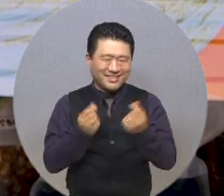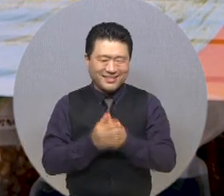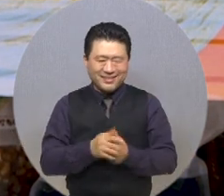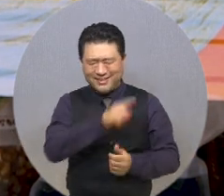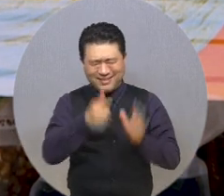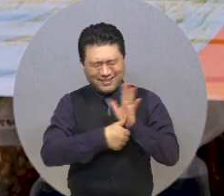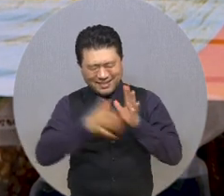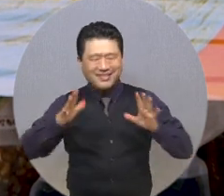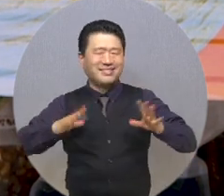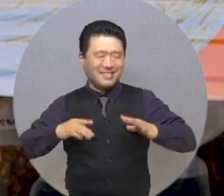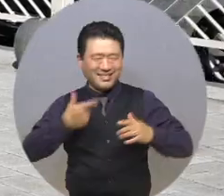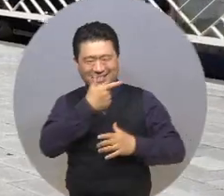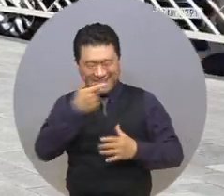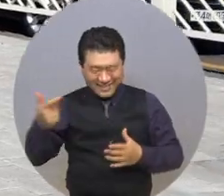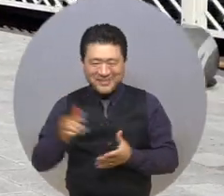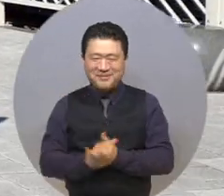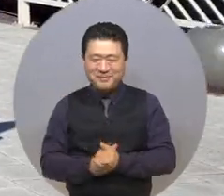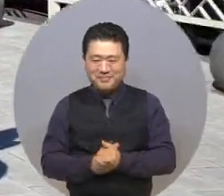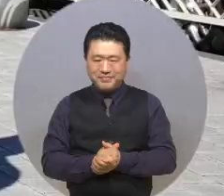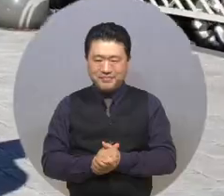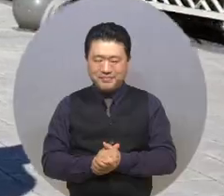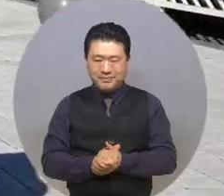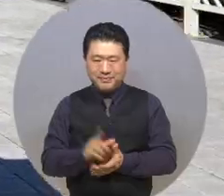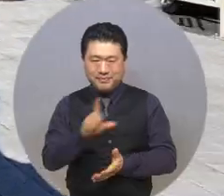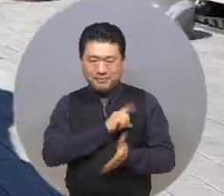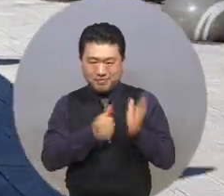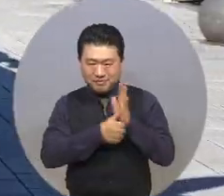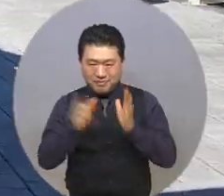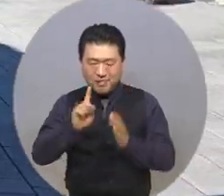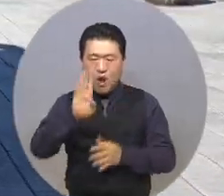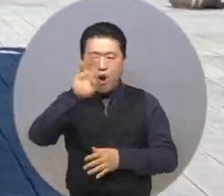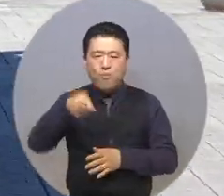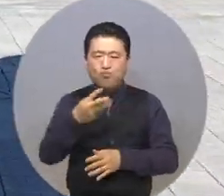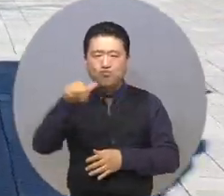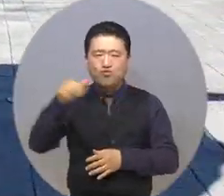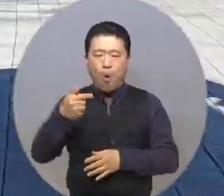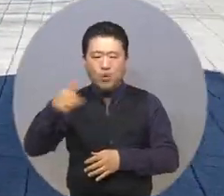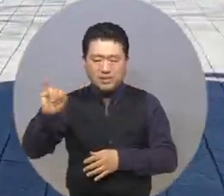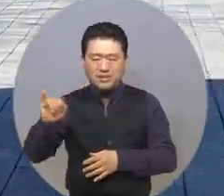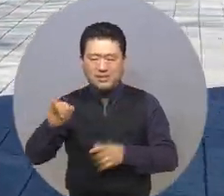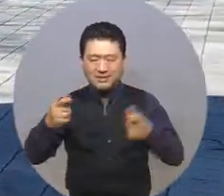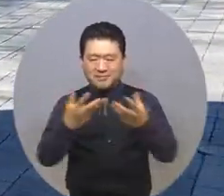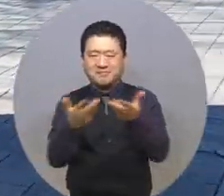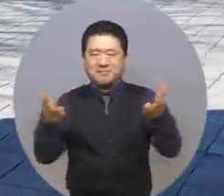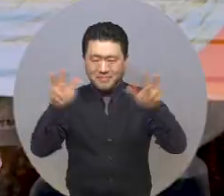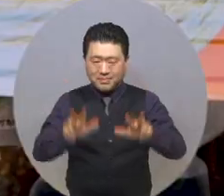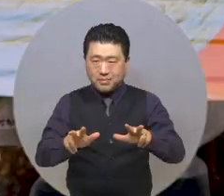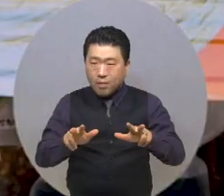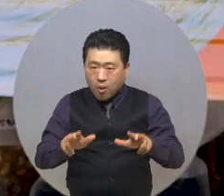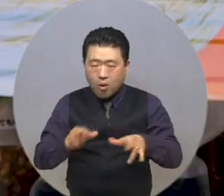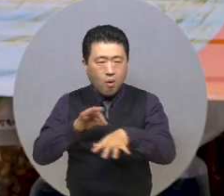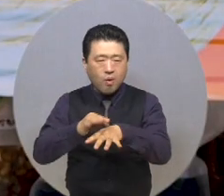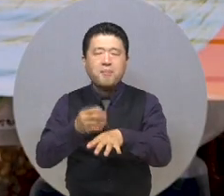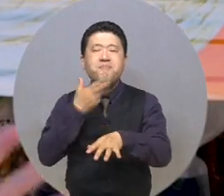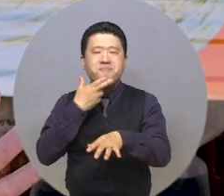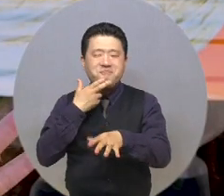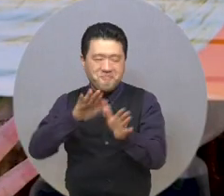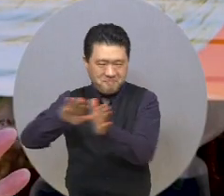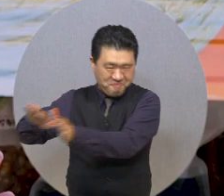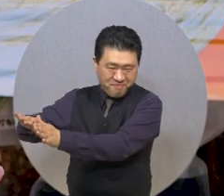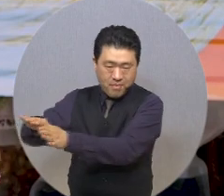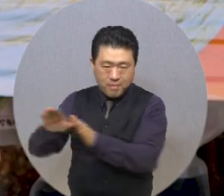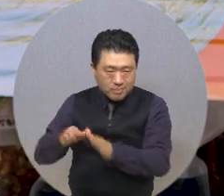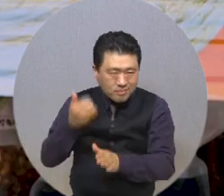자랑하고 있는 곳입니다. 자, 그 중에서도 이 불고기 테마파크에 나와 있는데 오늘은 불고기는 없습니다. 그러나